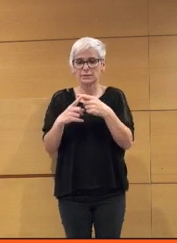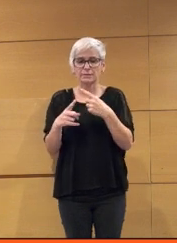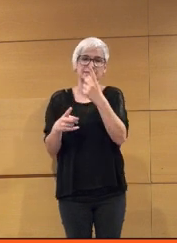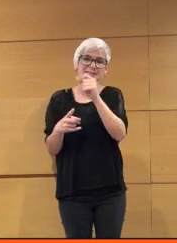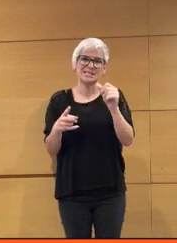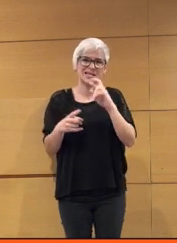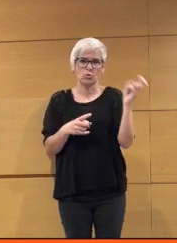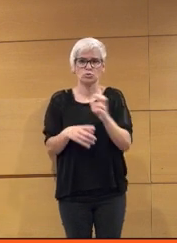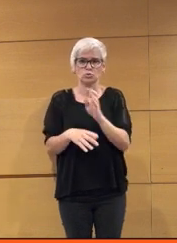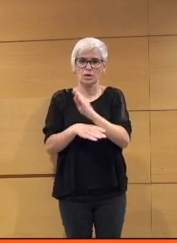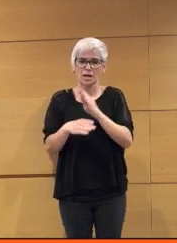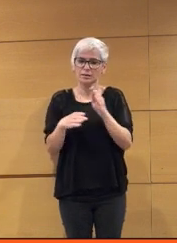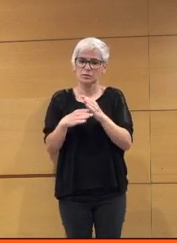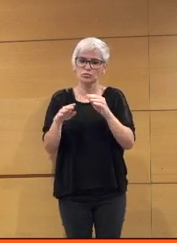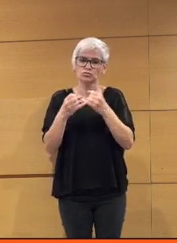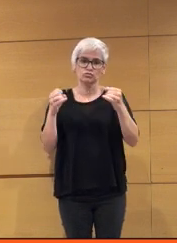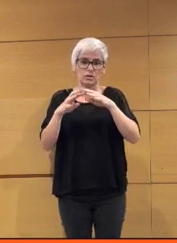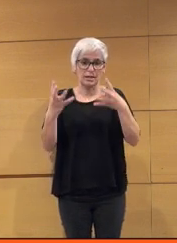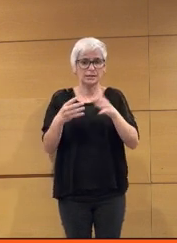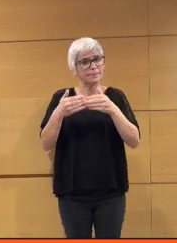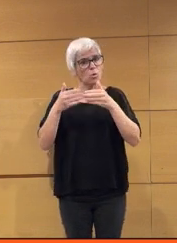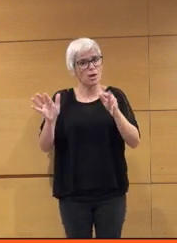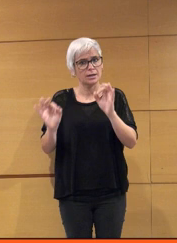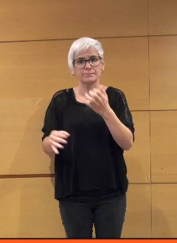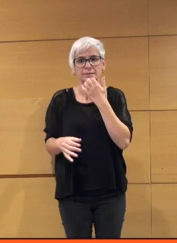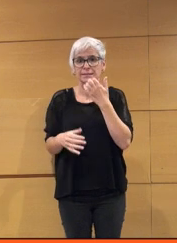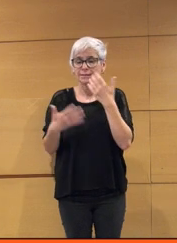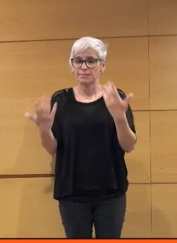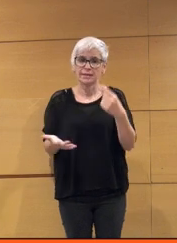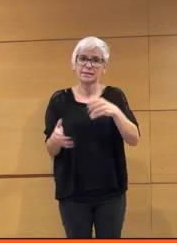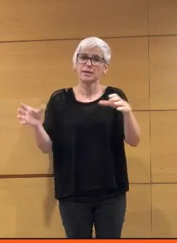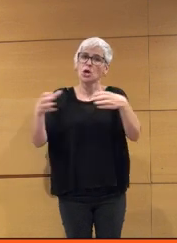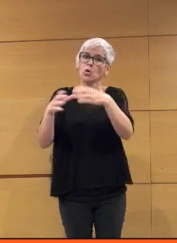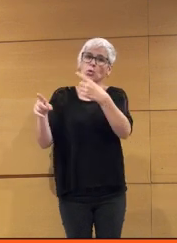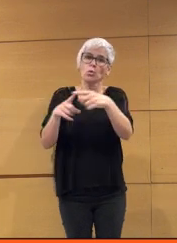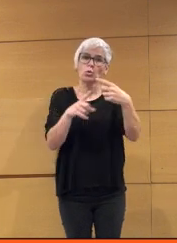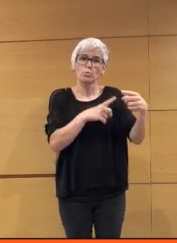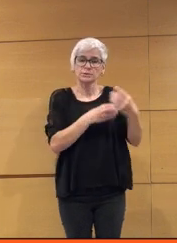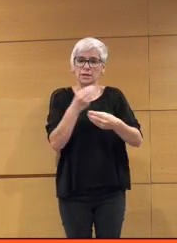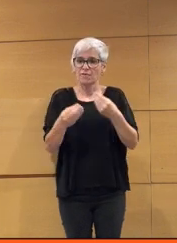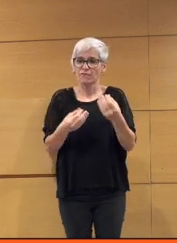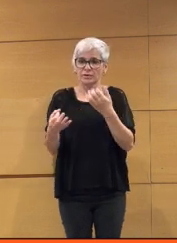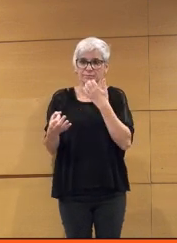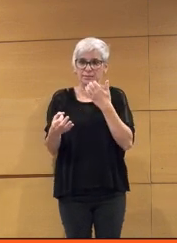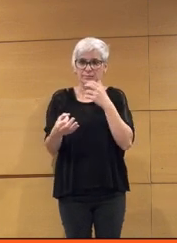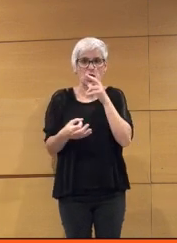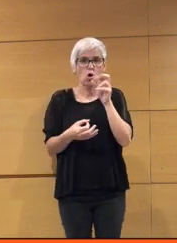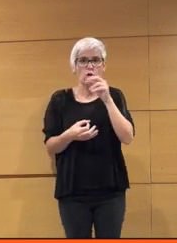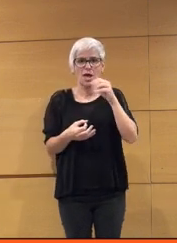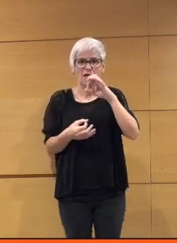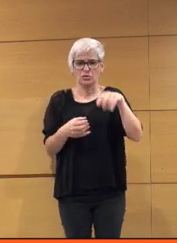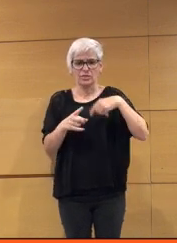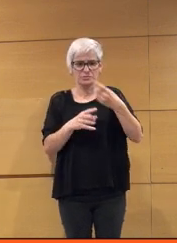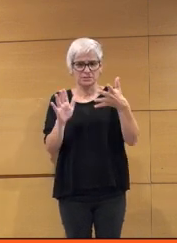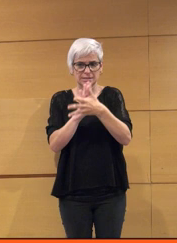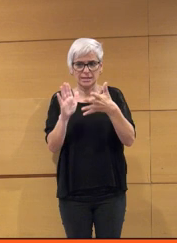línia i en obert. Per exemple, tenim grups que han fet, bueno, l'Horacio ens explicarà, no?, que està treballant